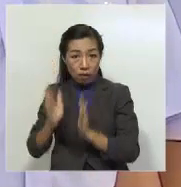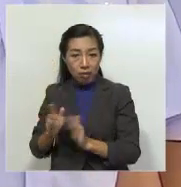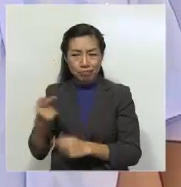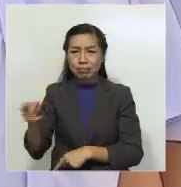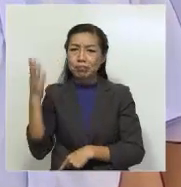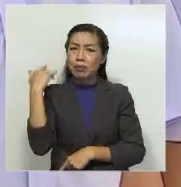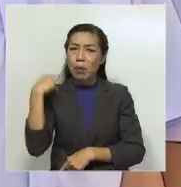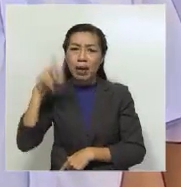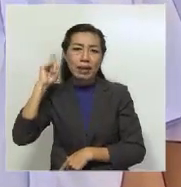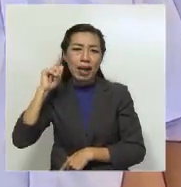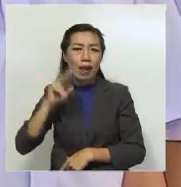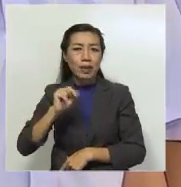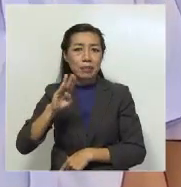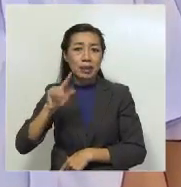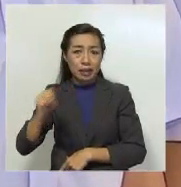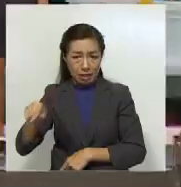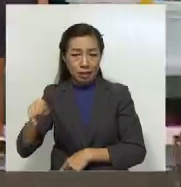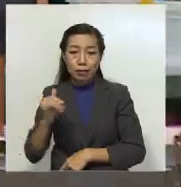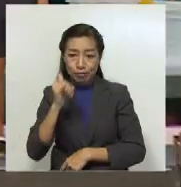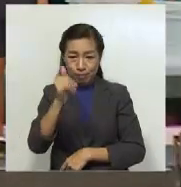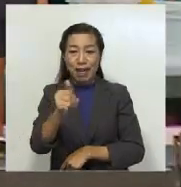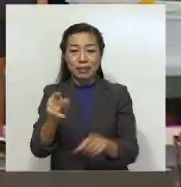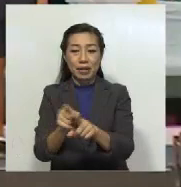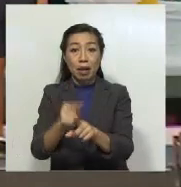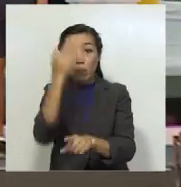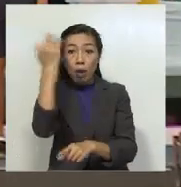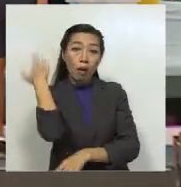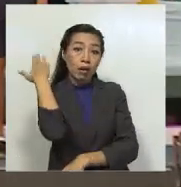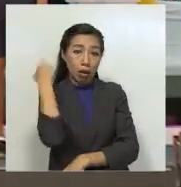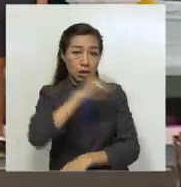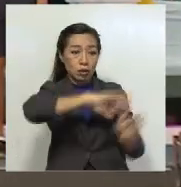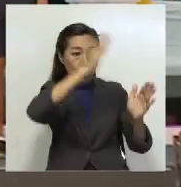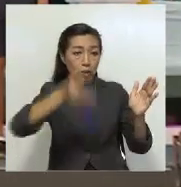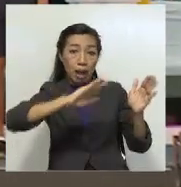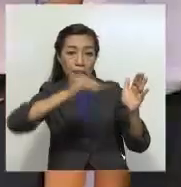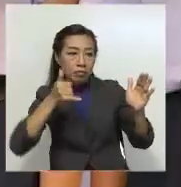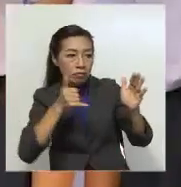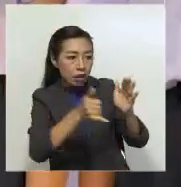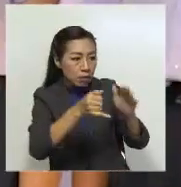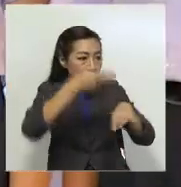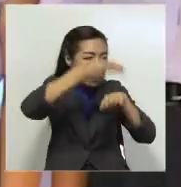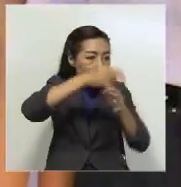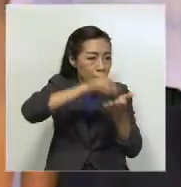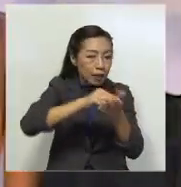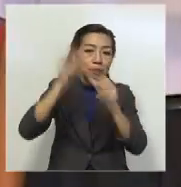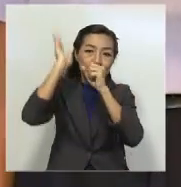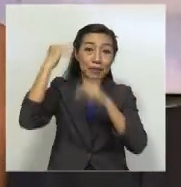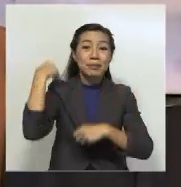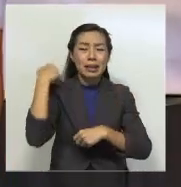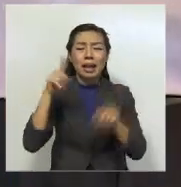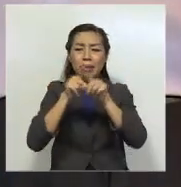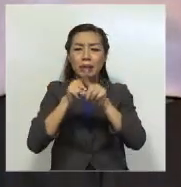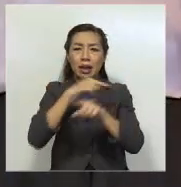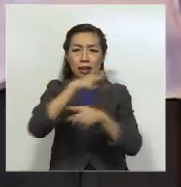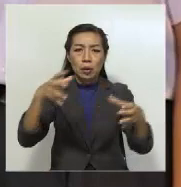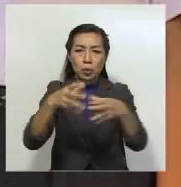าไปทำข่าวอยู่ที่ถ้ำหลวงหลายวันเลยทีเดียวนะคะแล้วก็มีหลายๆกลุ่มที่เข้าไปร่วมแรงร่วมใจกันช่วยเหลือไม่ว่าจะ